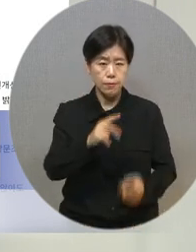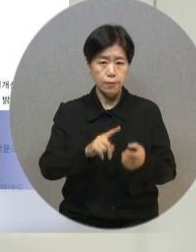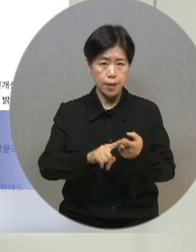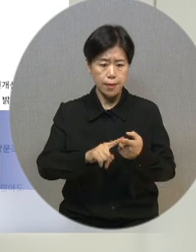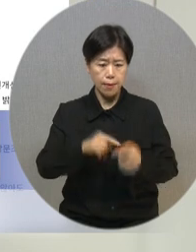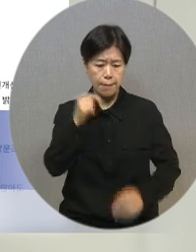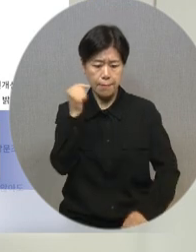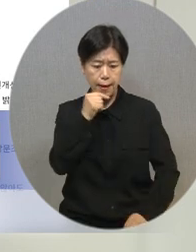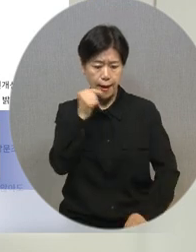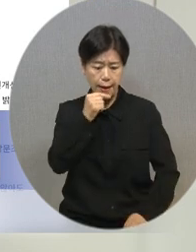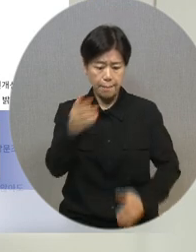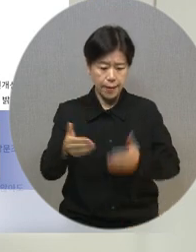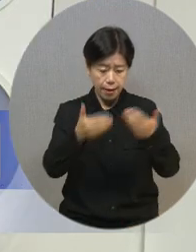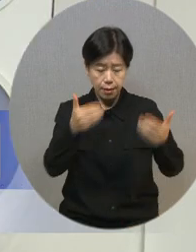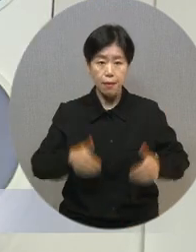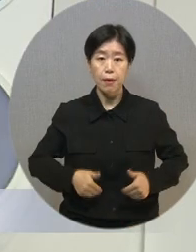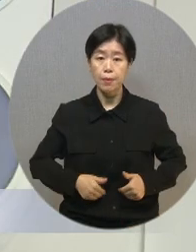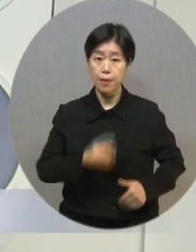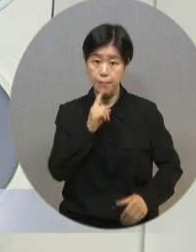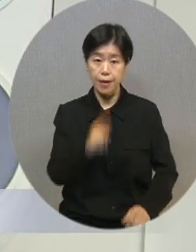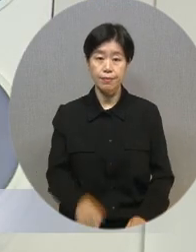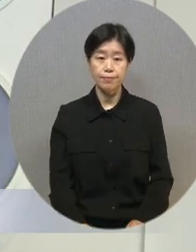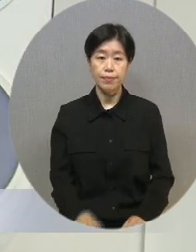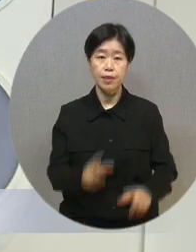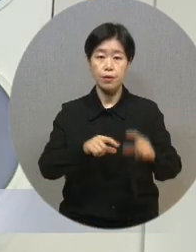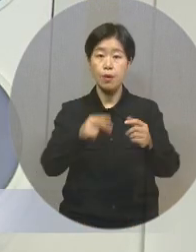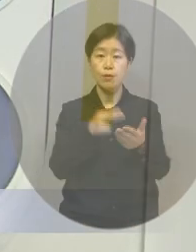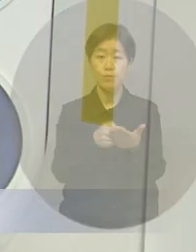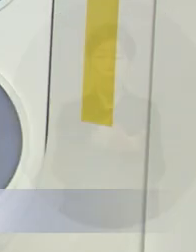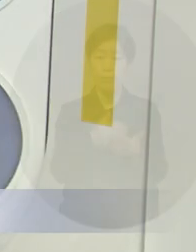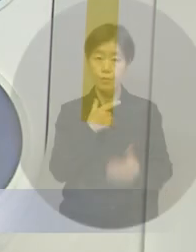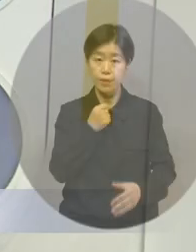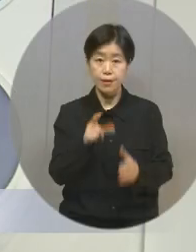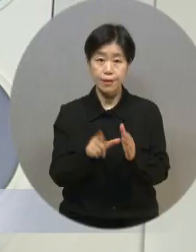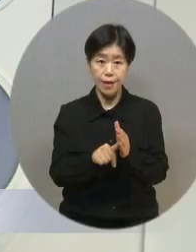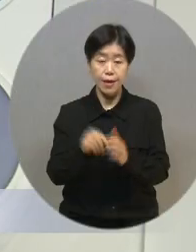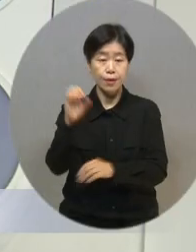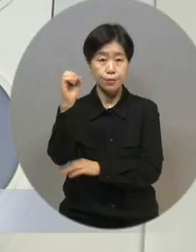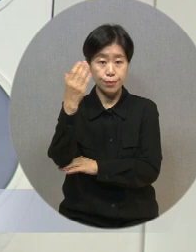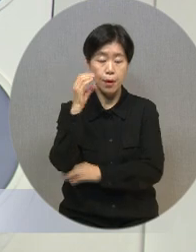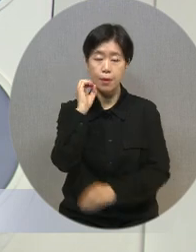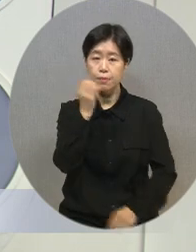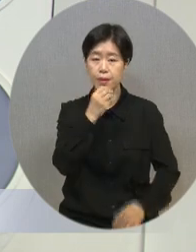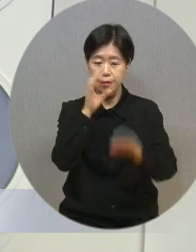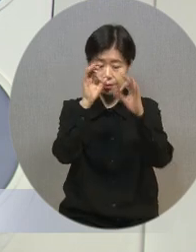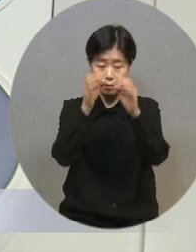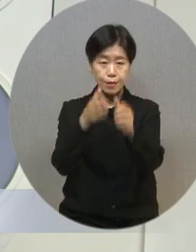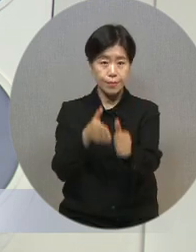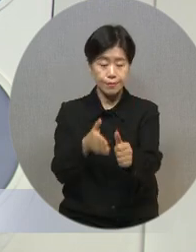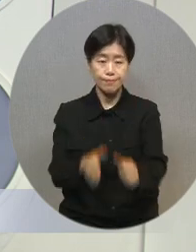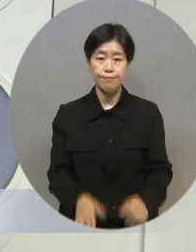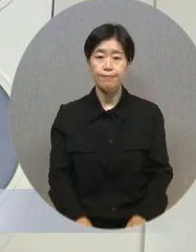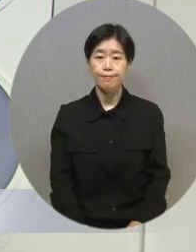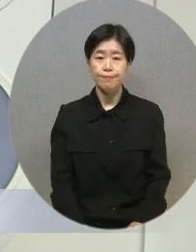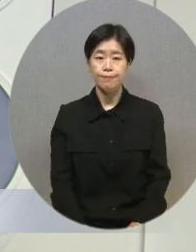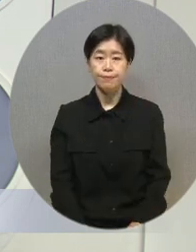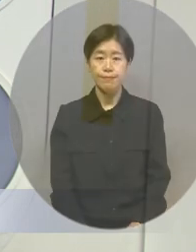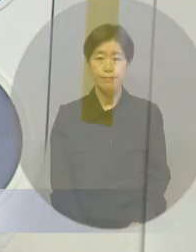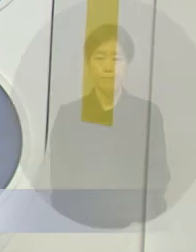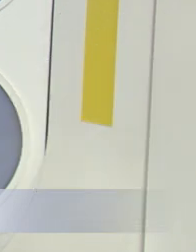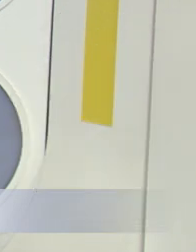들여다봐야 할 것입니다 더 자세한 뉴스는 장애인 신문과 웰페어 뉴스 홈페이지를 통해 확인할 수